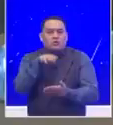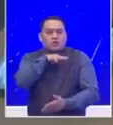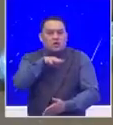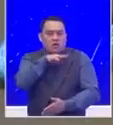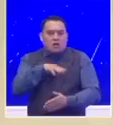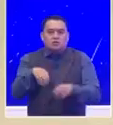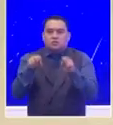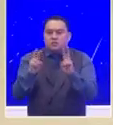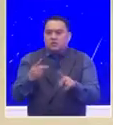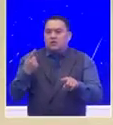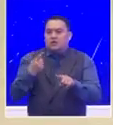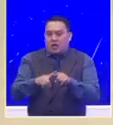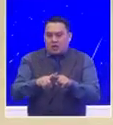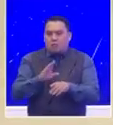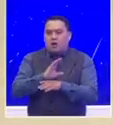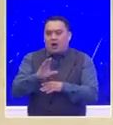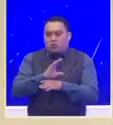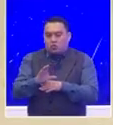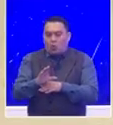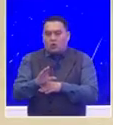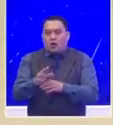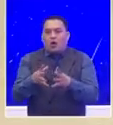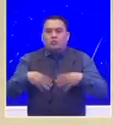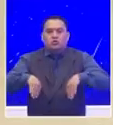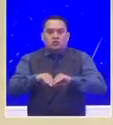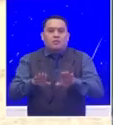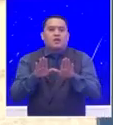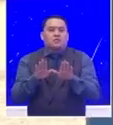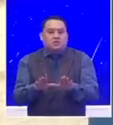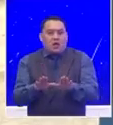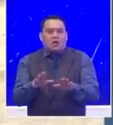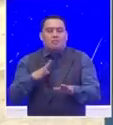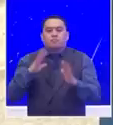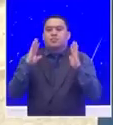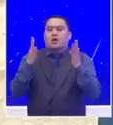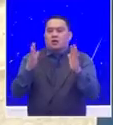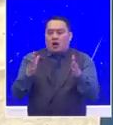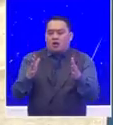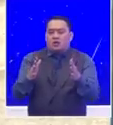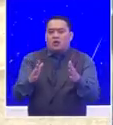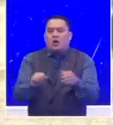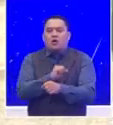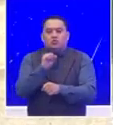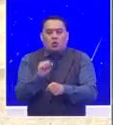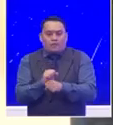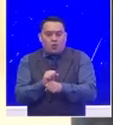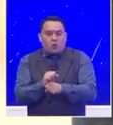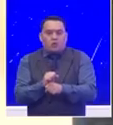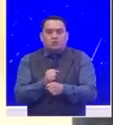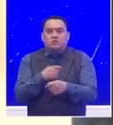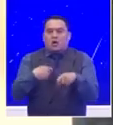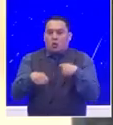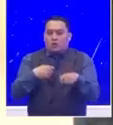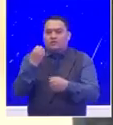специально оборудованная техника производит профилактику в общественных местах. В основном это парки, тротуары, остановочные комплексы и